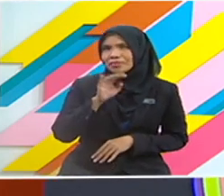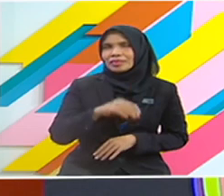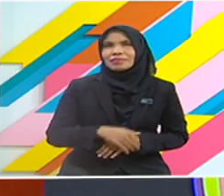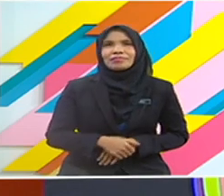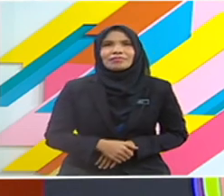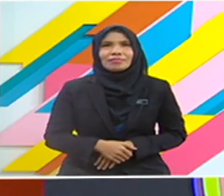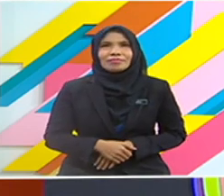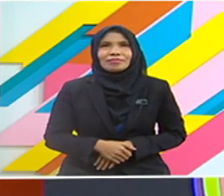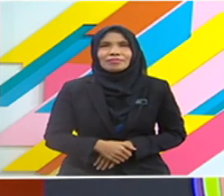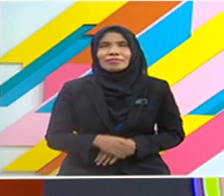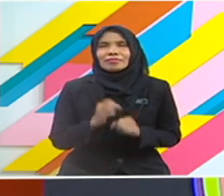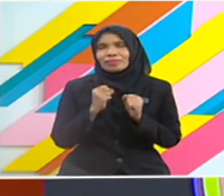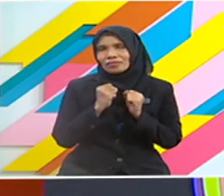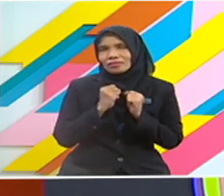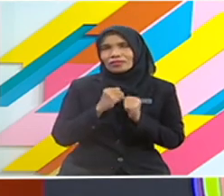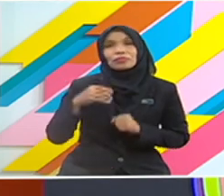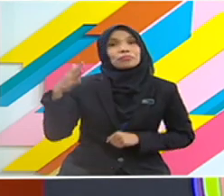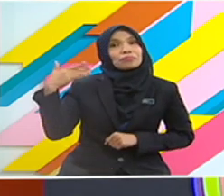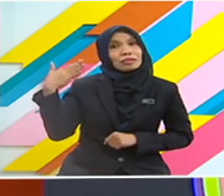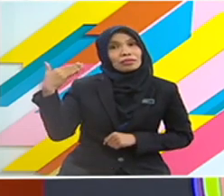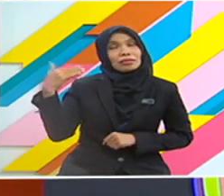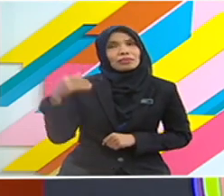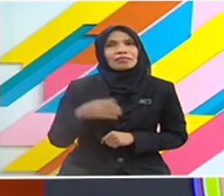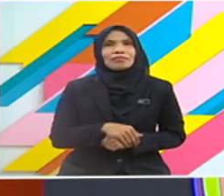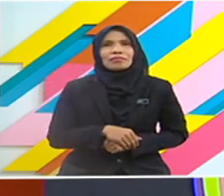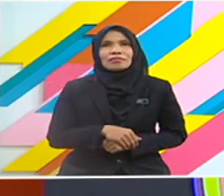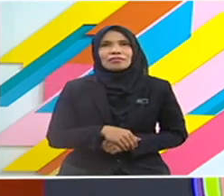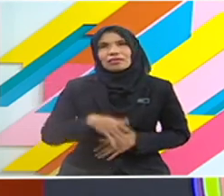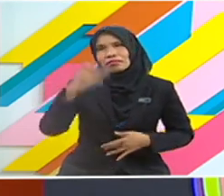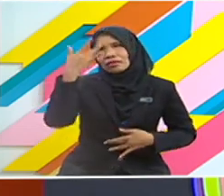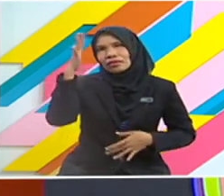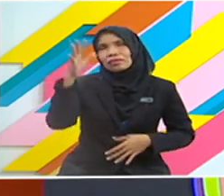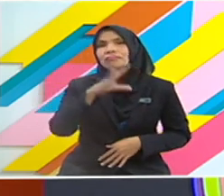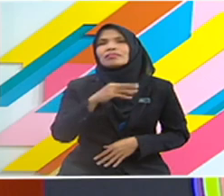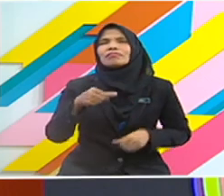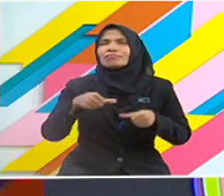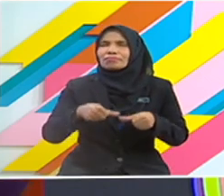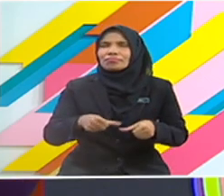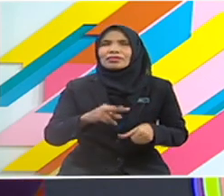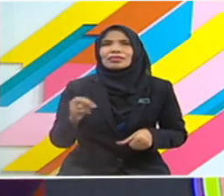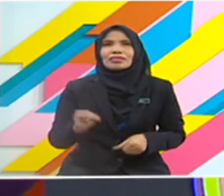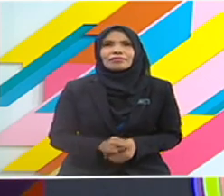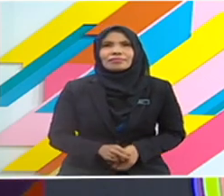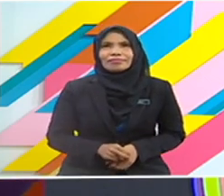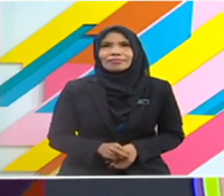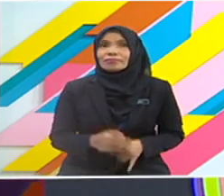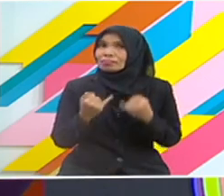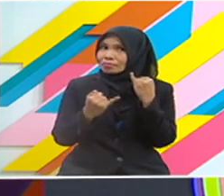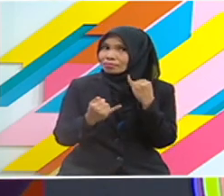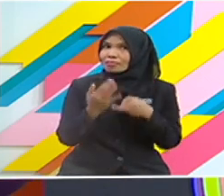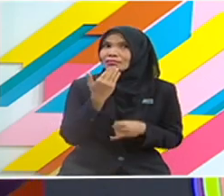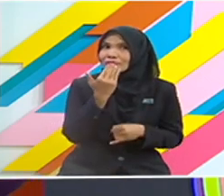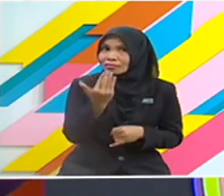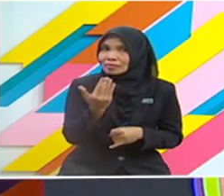utama iaitu sejuk, panas dan juga sakit dan juga tekanan. Dan yang terakhir sekali adalah lidah. Itu untuk